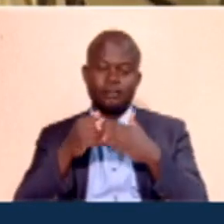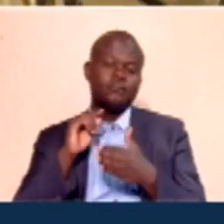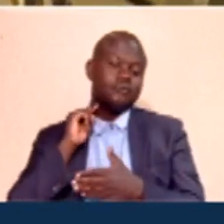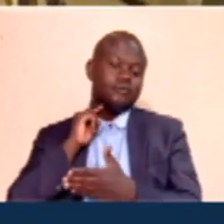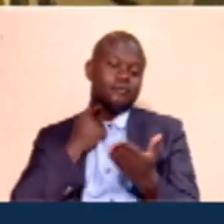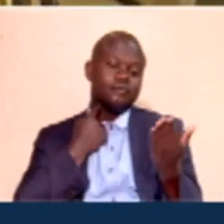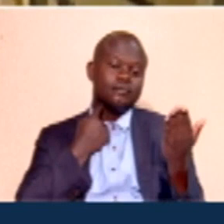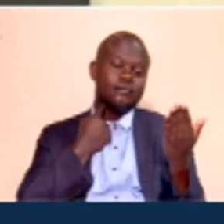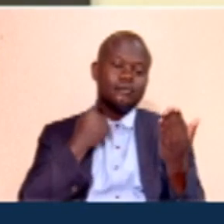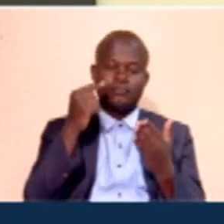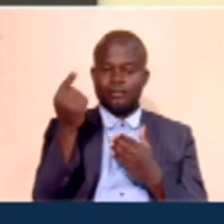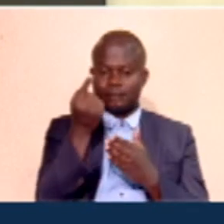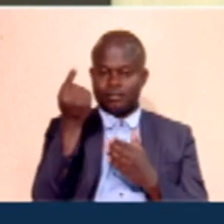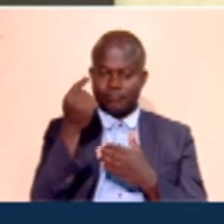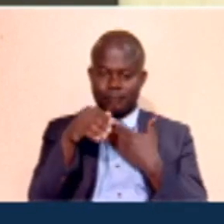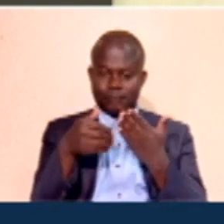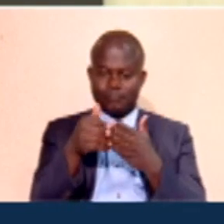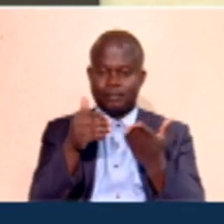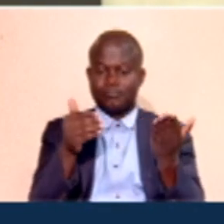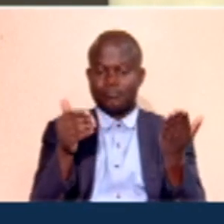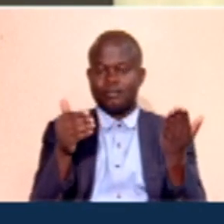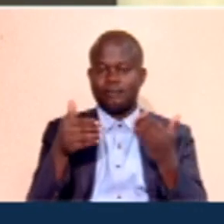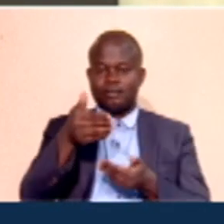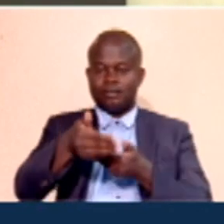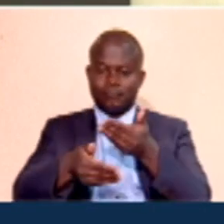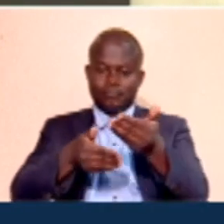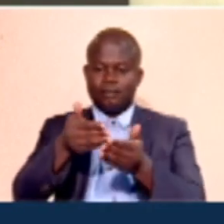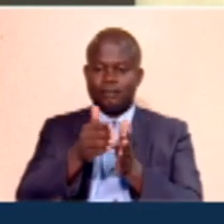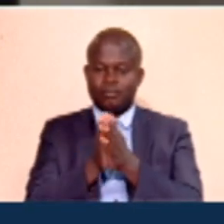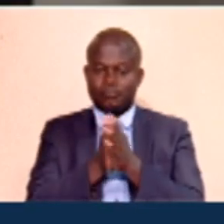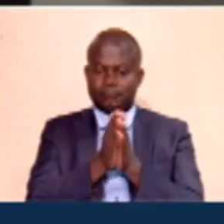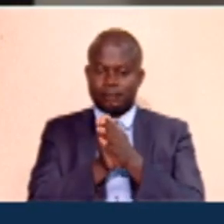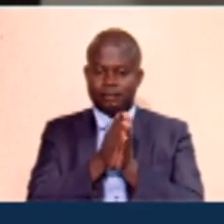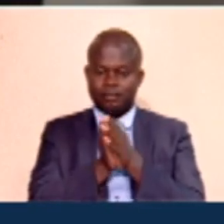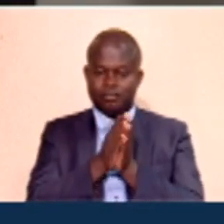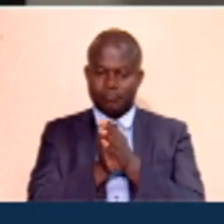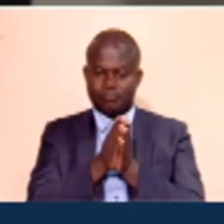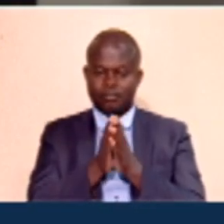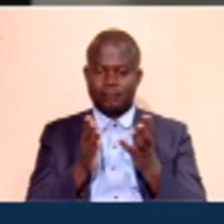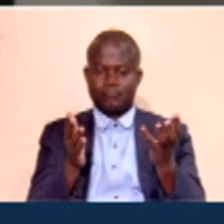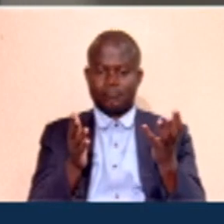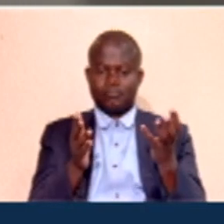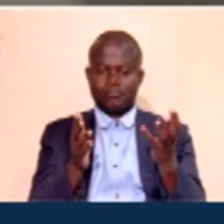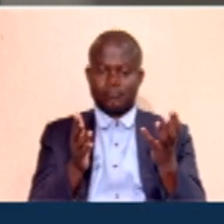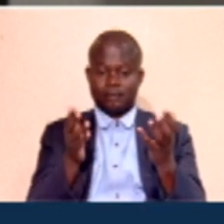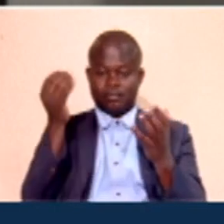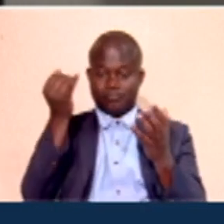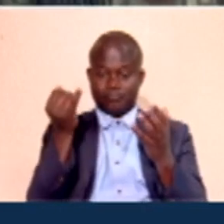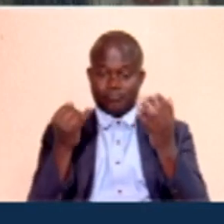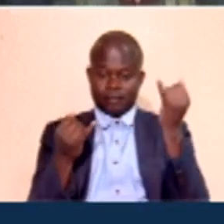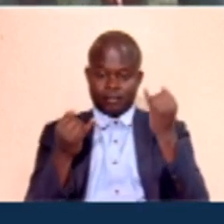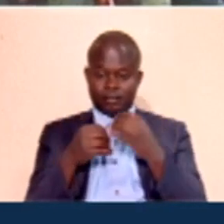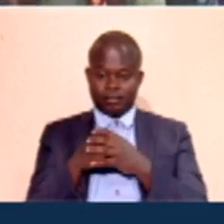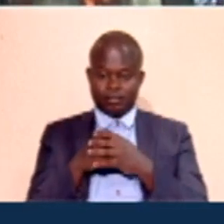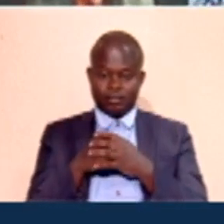mbasobanuriye igihangano kimwe, ariko reka mbikore kuko ni uruhererekane rw'inkuru. Ariko reka mbasobanurire nk'iki gishushanyo mubona.